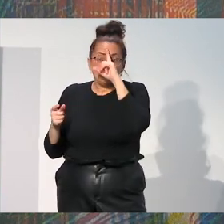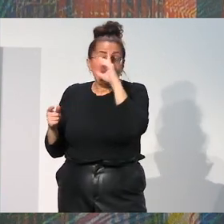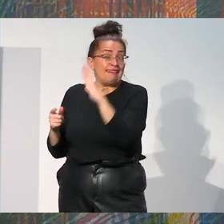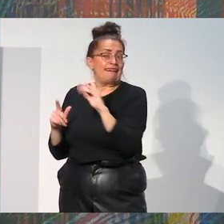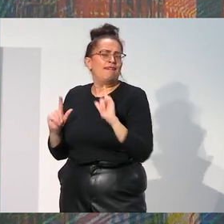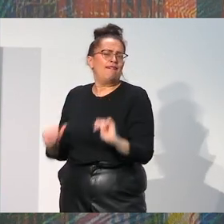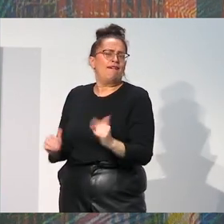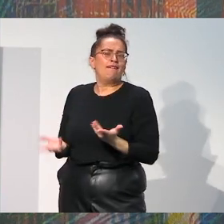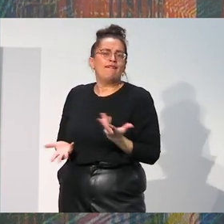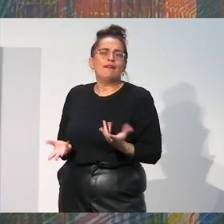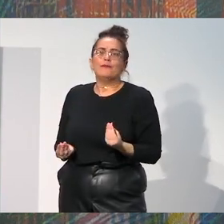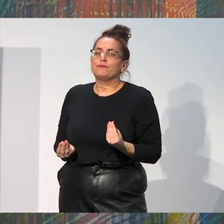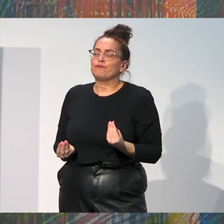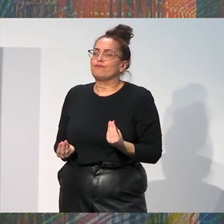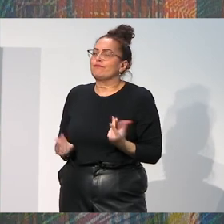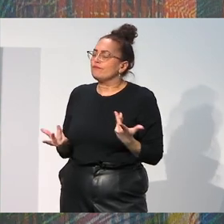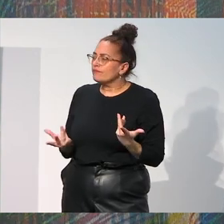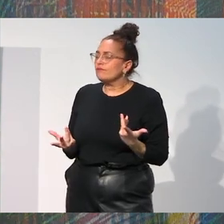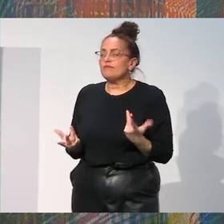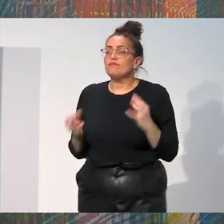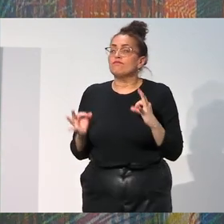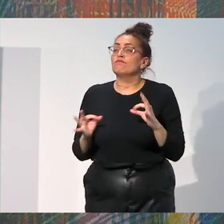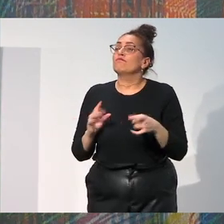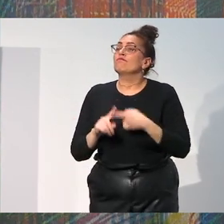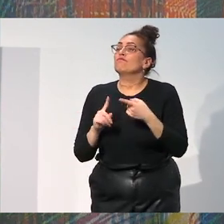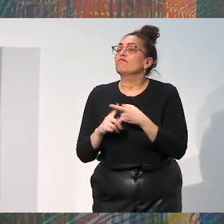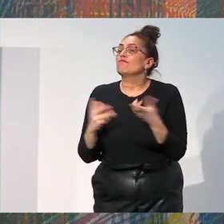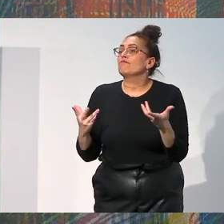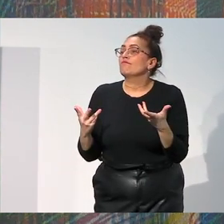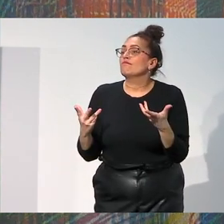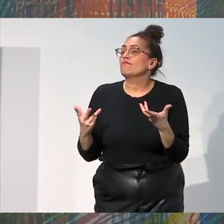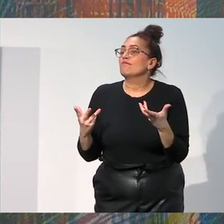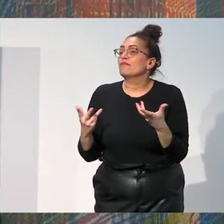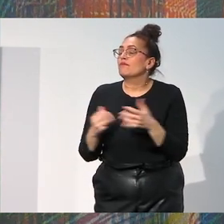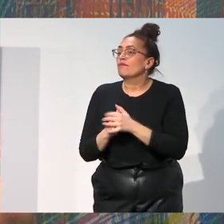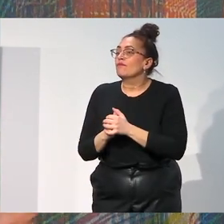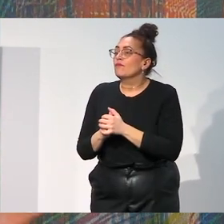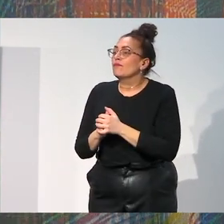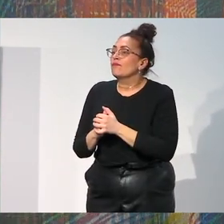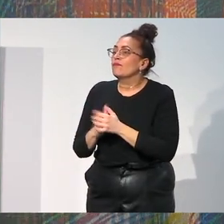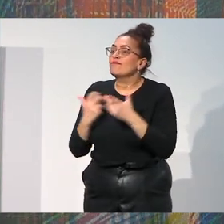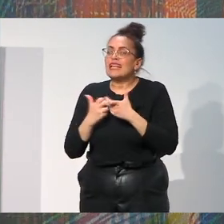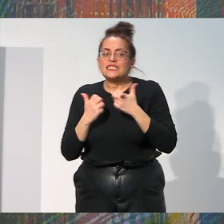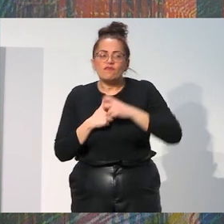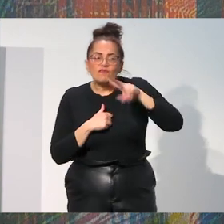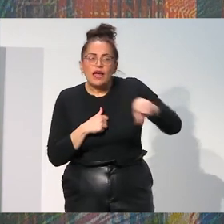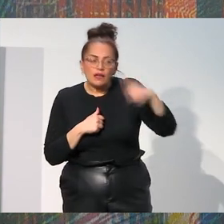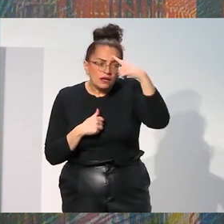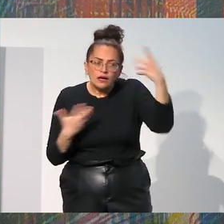que, oui, peut-être que ce qui est important, c'est pas de se demander toujours ce que les autres ont dans la tête,